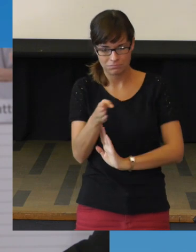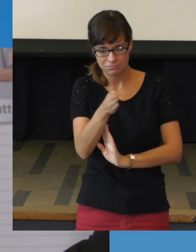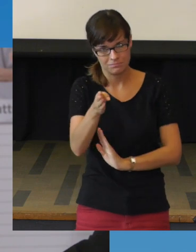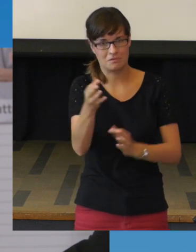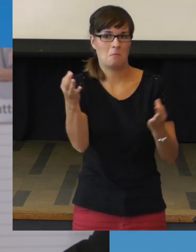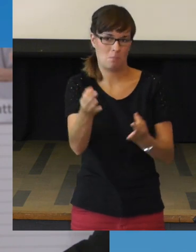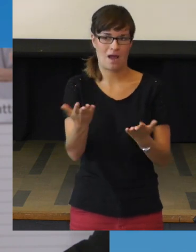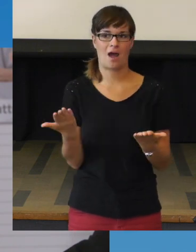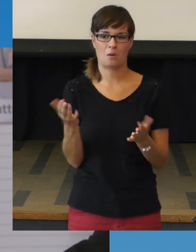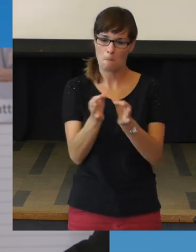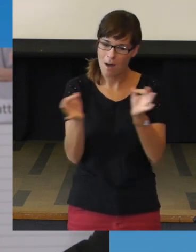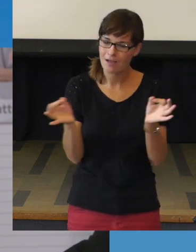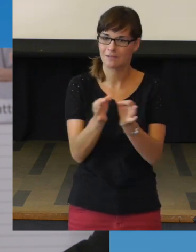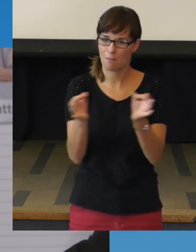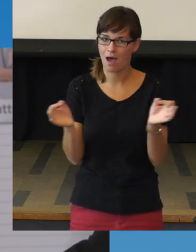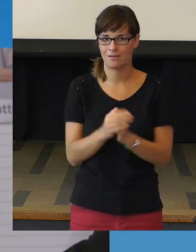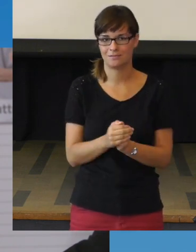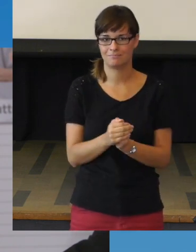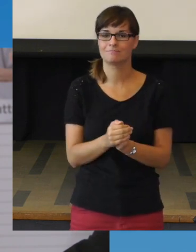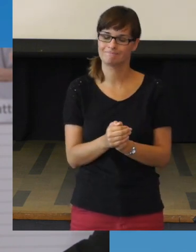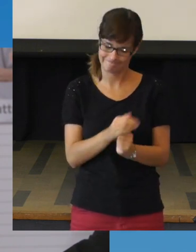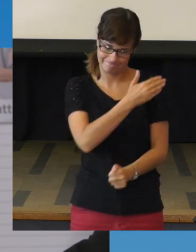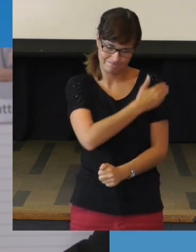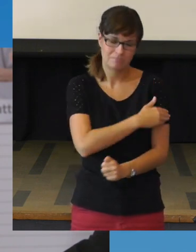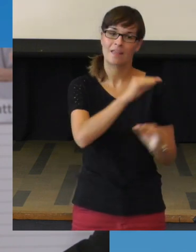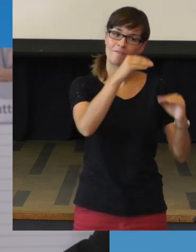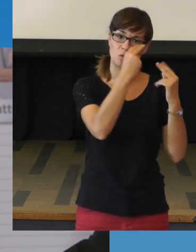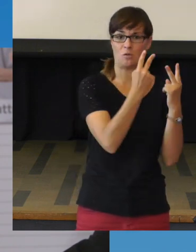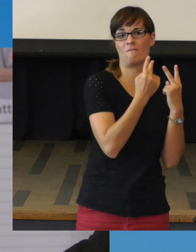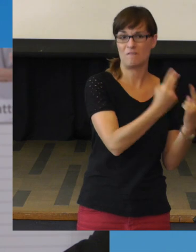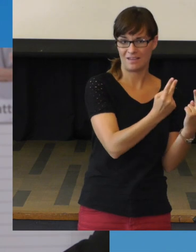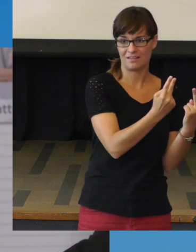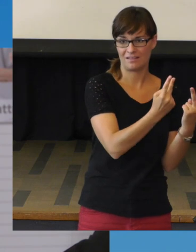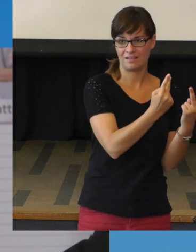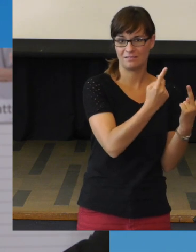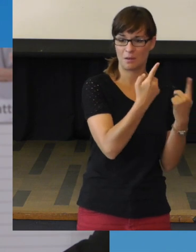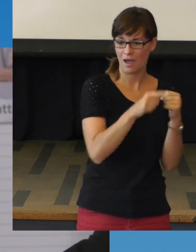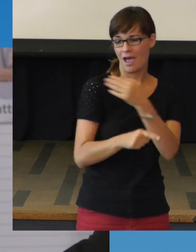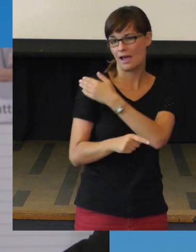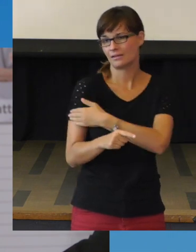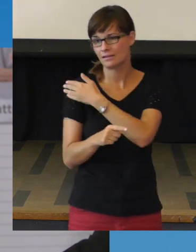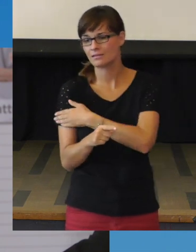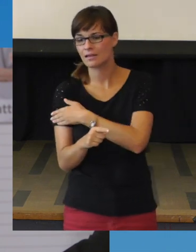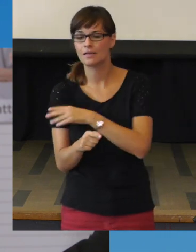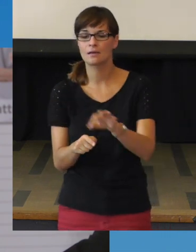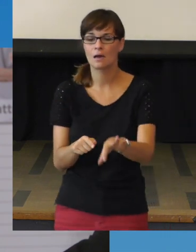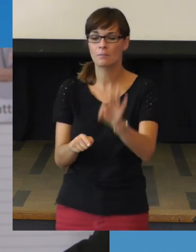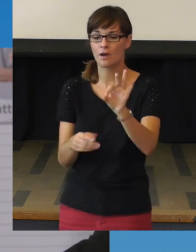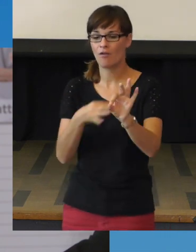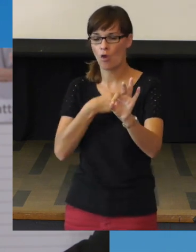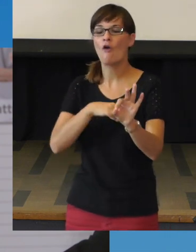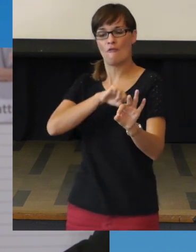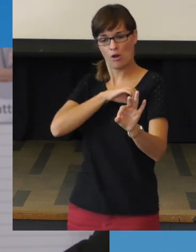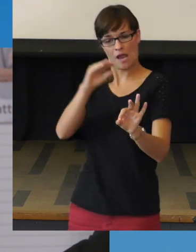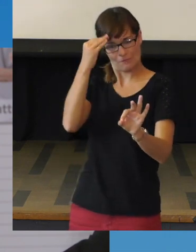Also Informationen sind wichtig, aber man muss dann genau differenzieren, was nützt einen, was